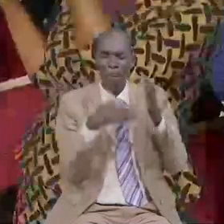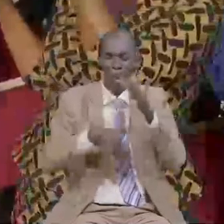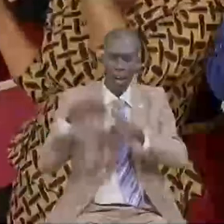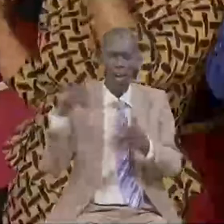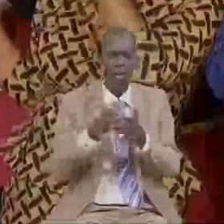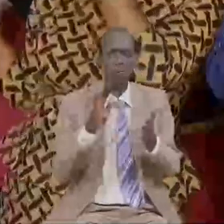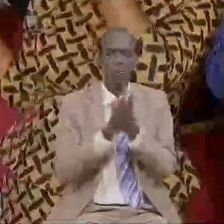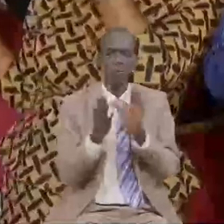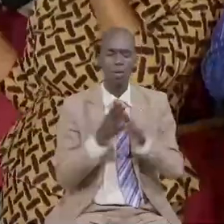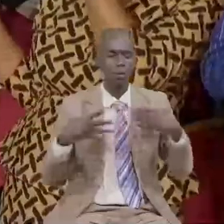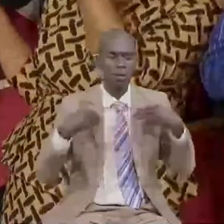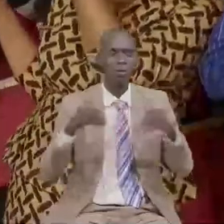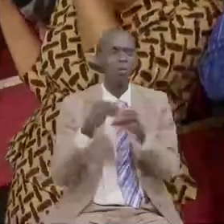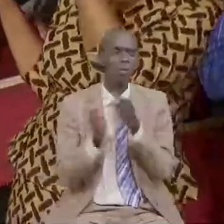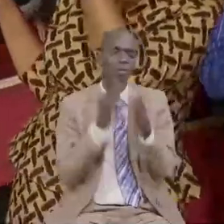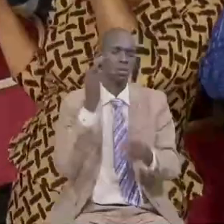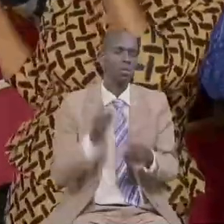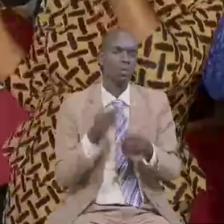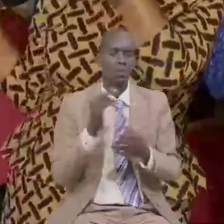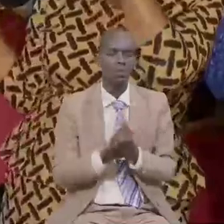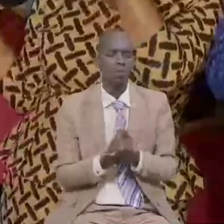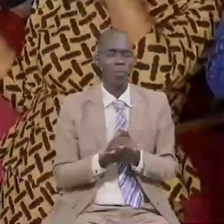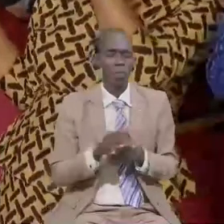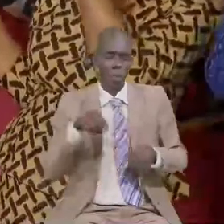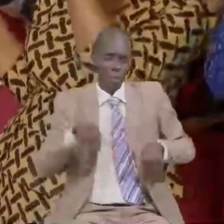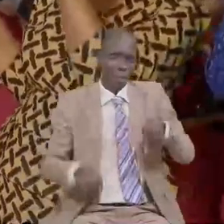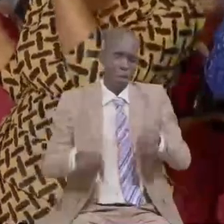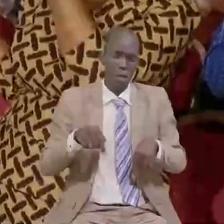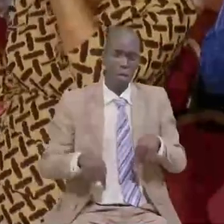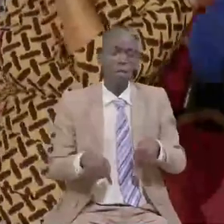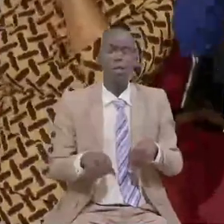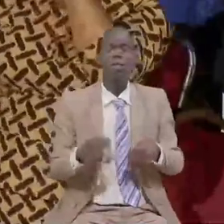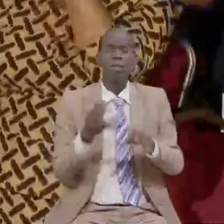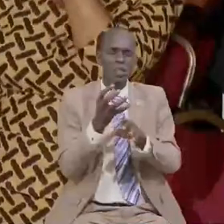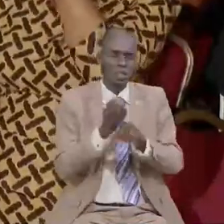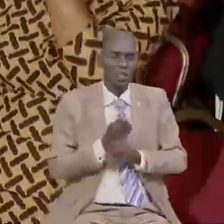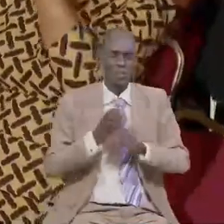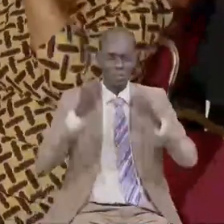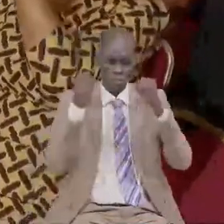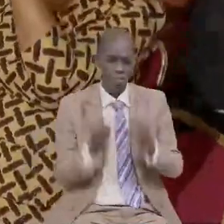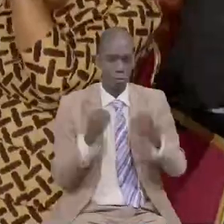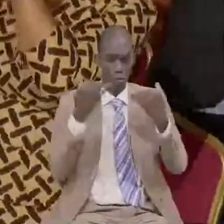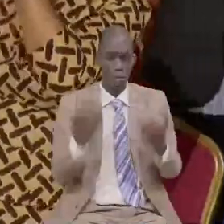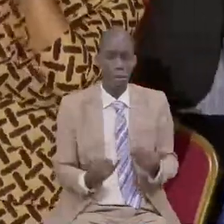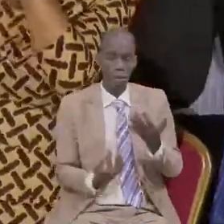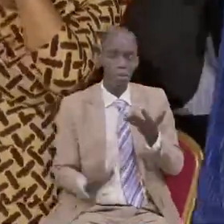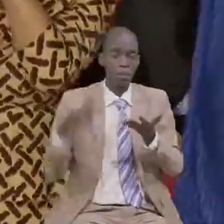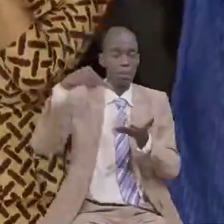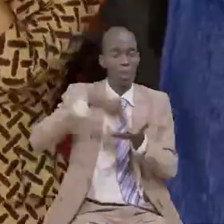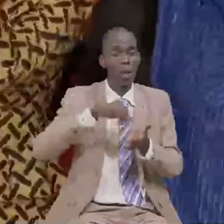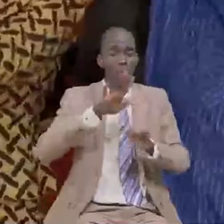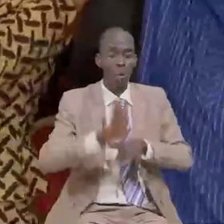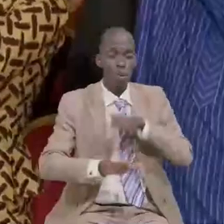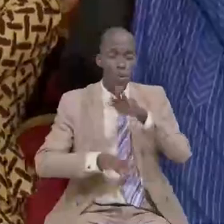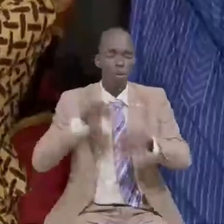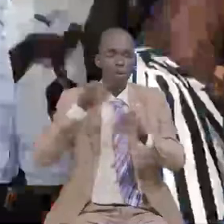paralysées, étendez ses mains et soyez guéris au nom de Jésus. Les membres paralysés, les